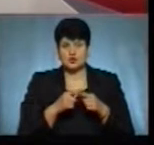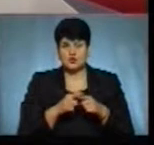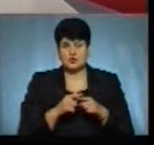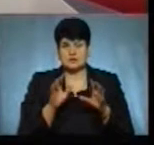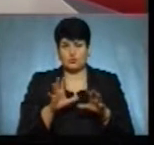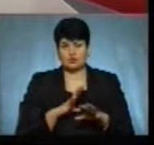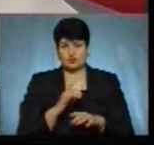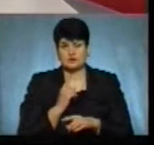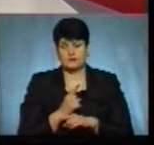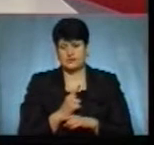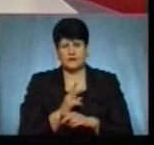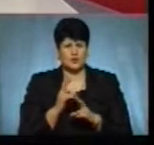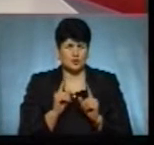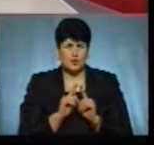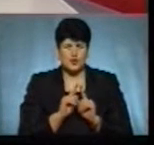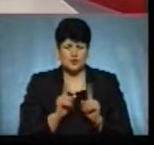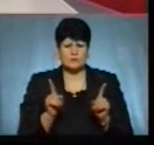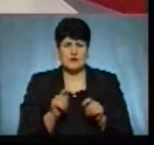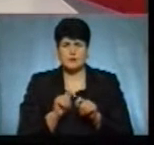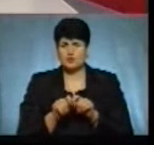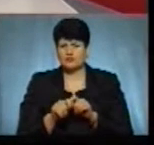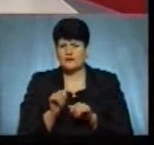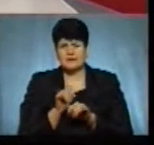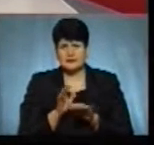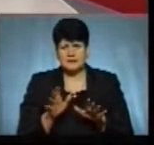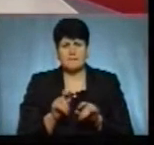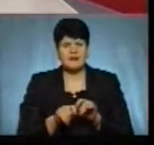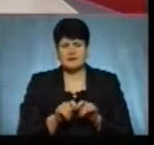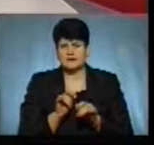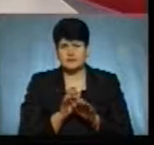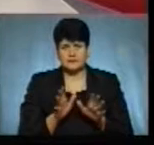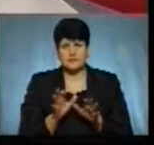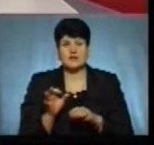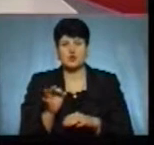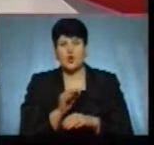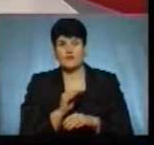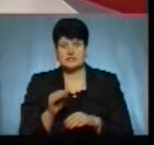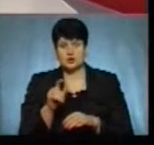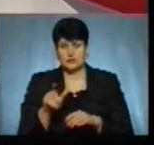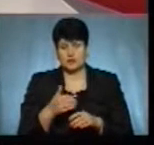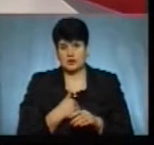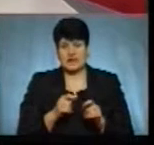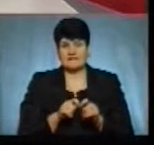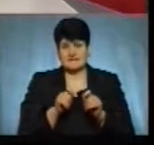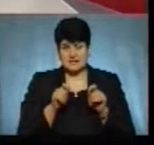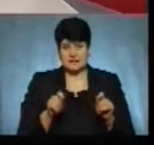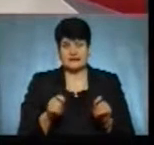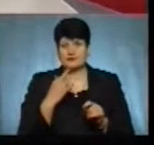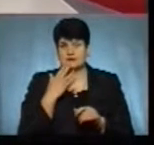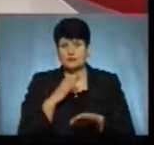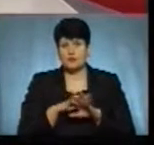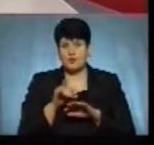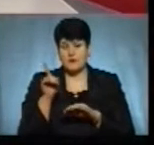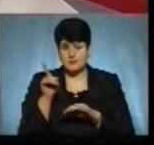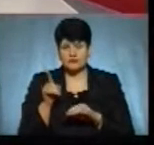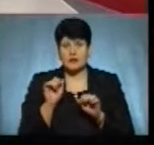заборонено. Хоч ніхто особливо це не міг проконтролювати, перевірити, але якщо офіційно людина хотіла відкрити рахунок в іноземному банку, вона